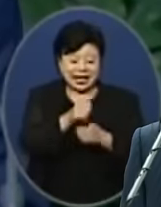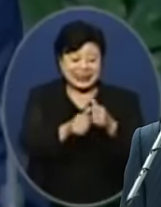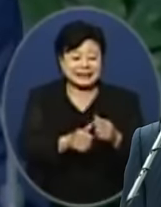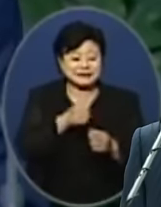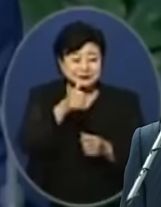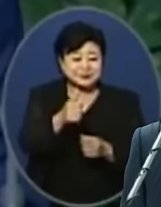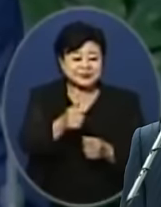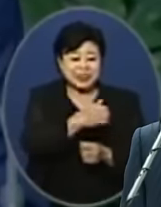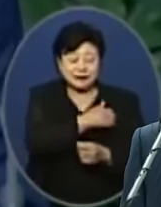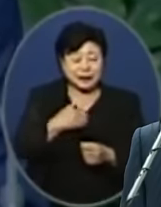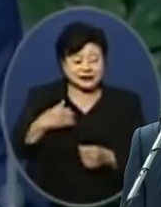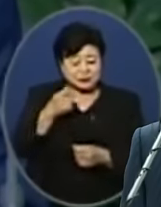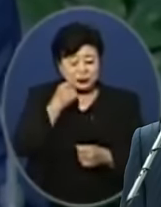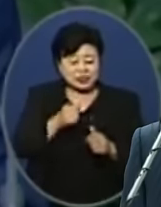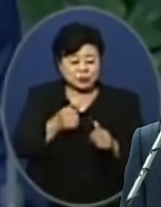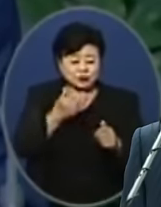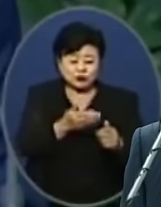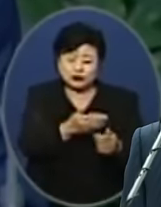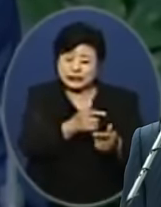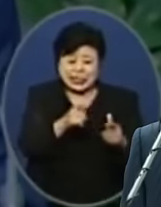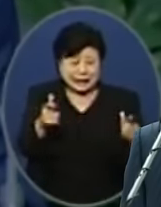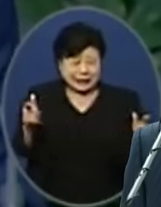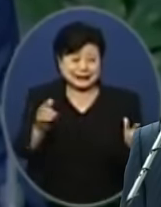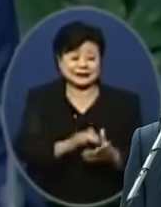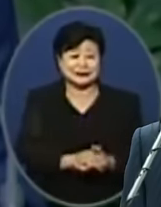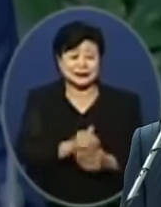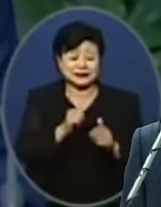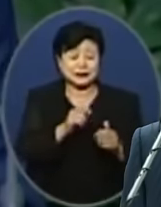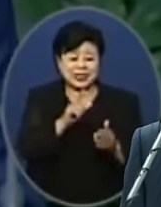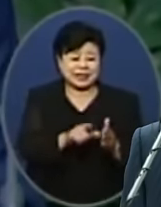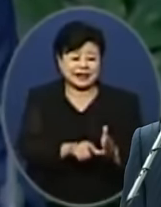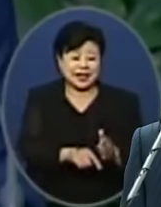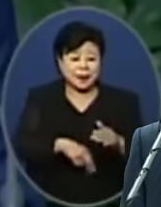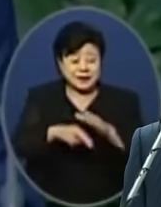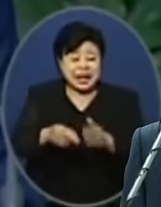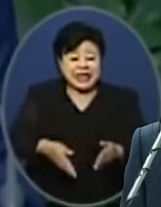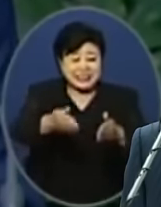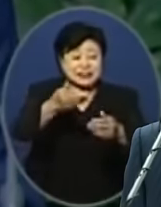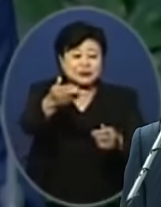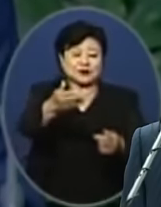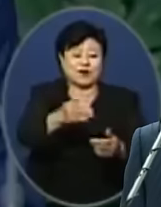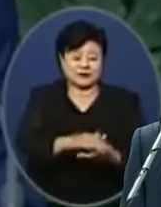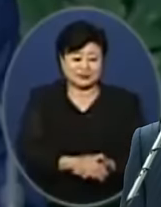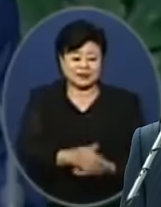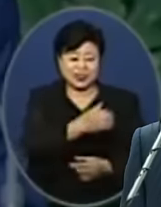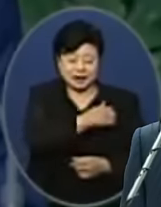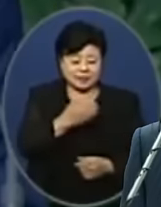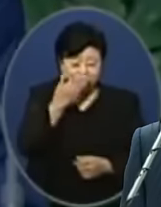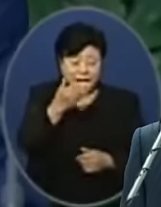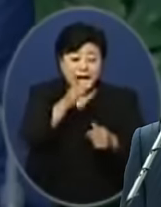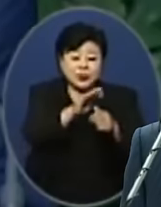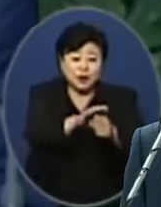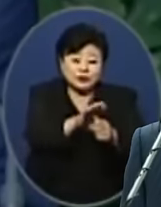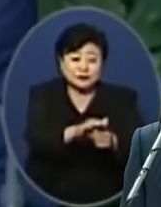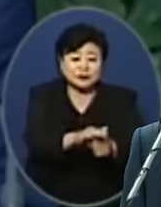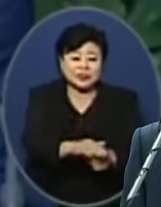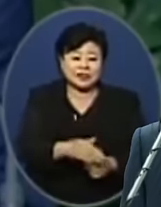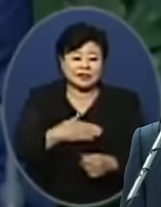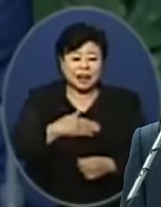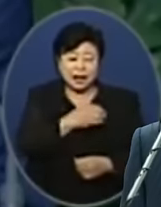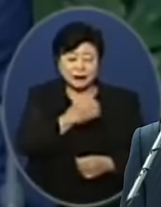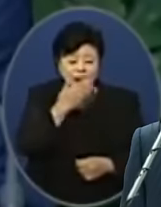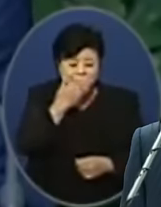하나님은 감당치 못할 시험당함을 허락지 아니하시고 시험당할 점에 피할 길을 내서 너희로 너희 감당케 하신다고 했는데 내가